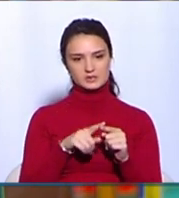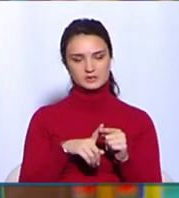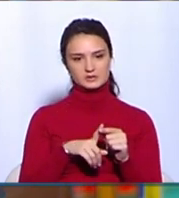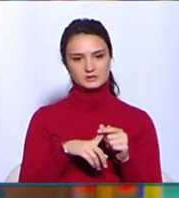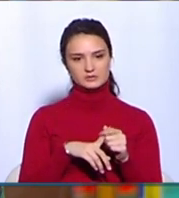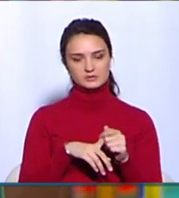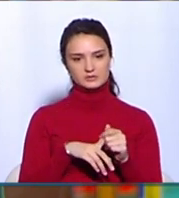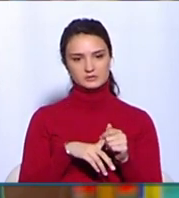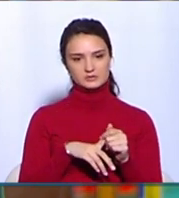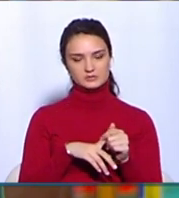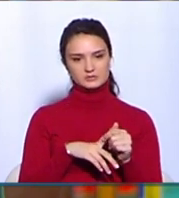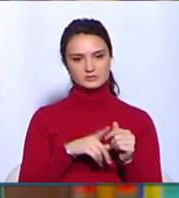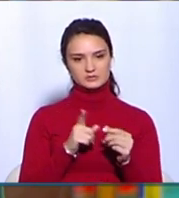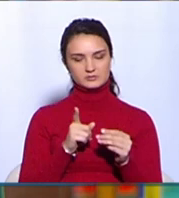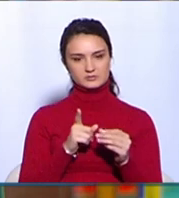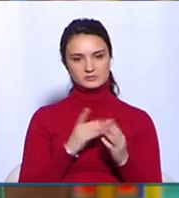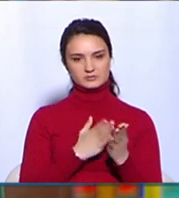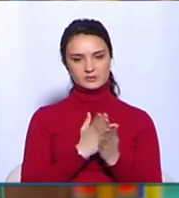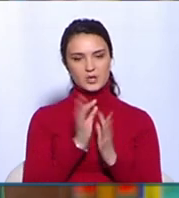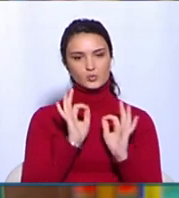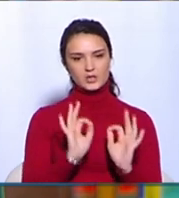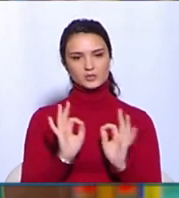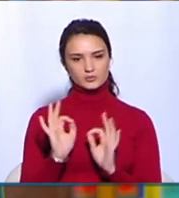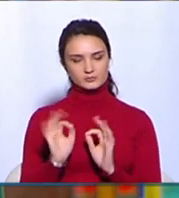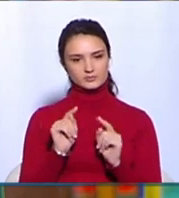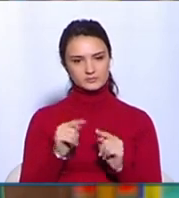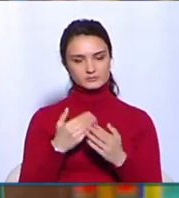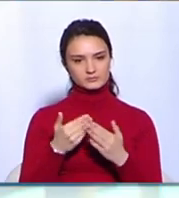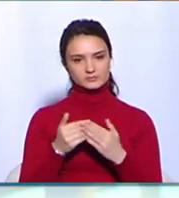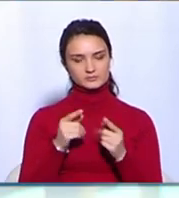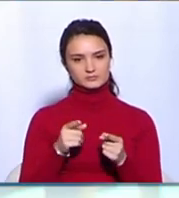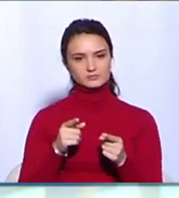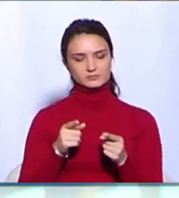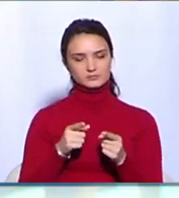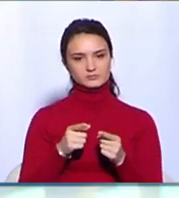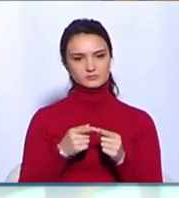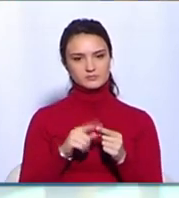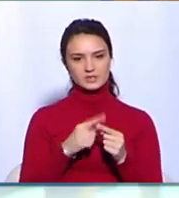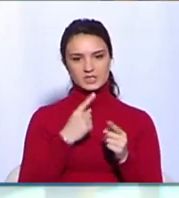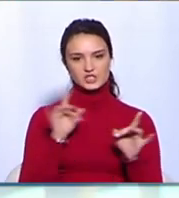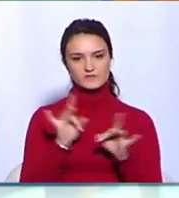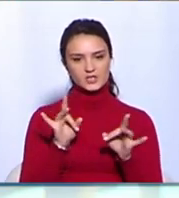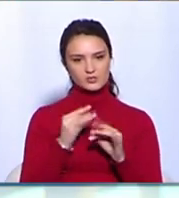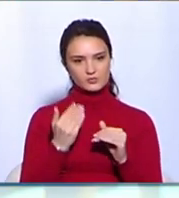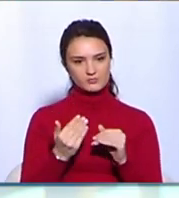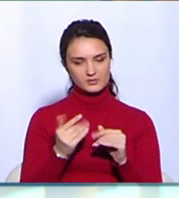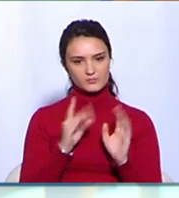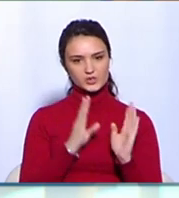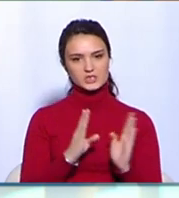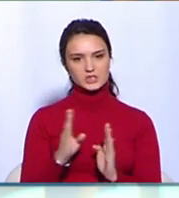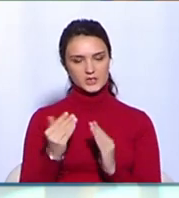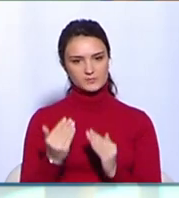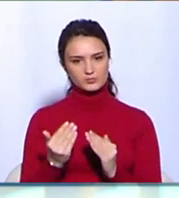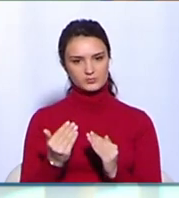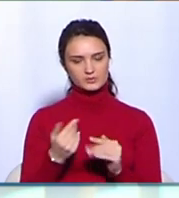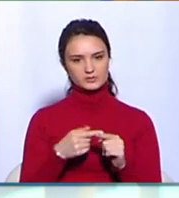ხასიათდება ზედმიწევნითი აკურატობით, ზედმიწევნითი ეჭვიანობით,